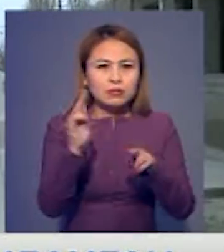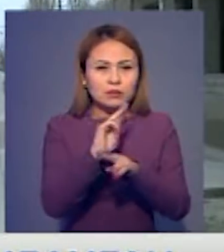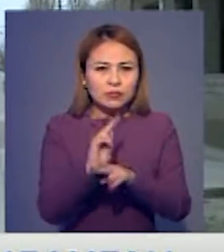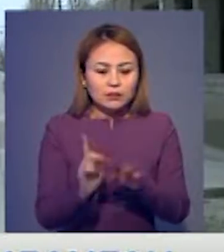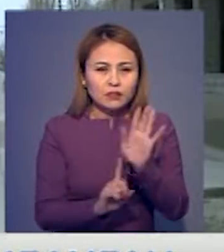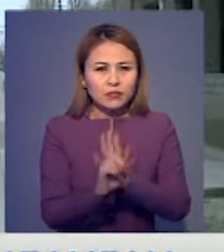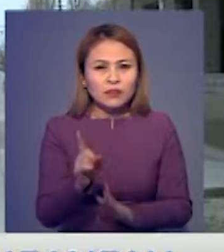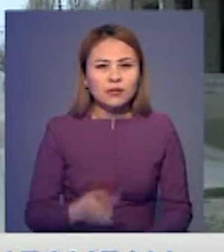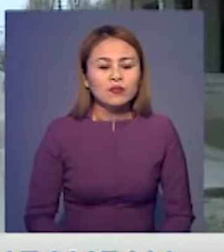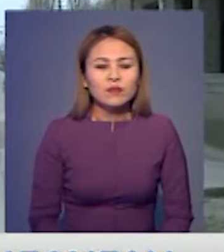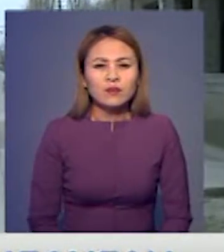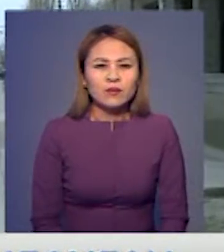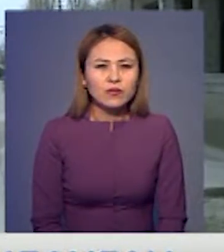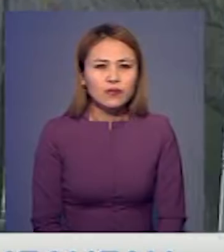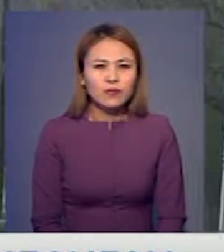қалпына келтірді.